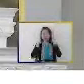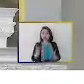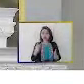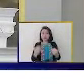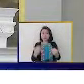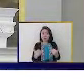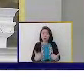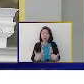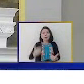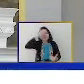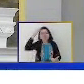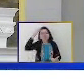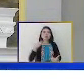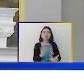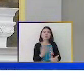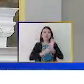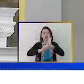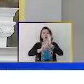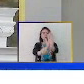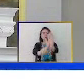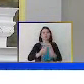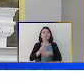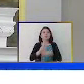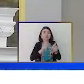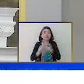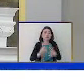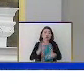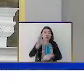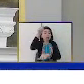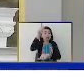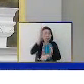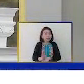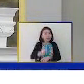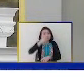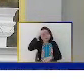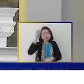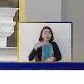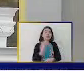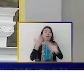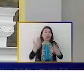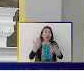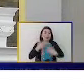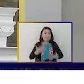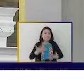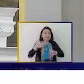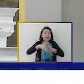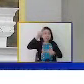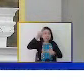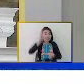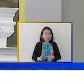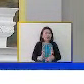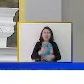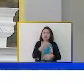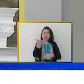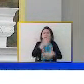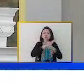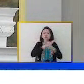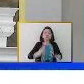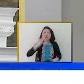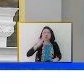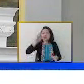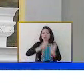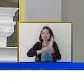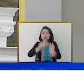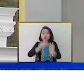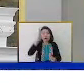natin ng lubusan ang Diyos, sapagkat masaya na, masaya tayo sa Diyos. Hindi mo ipapakilala ang isang Diyos kung hindi